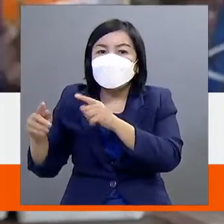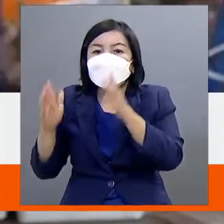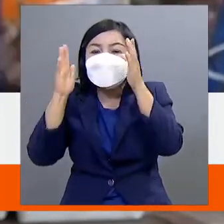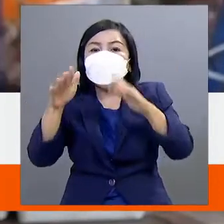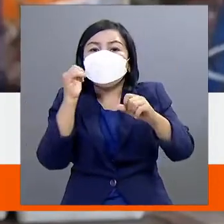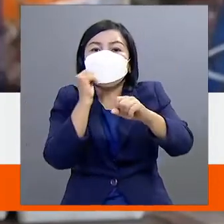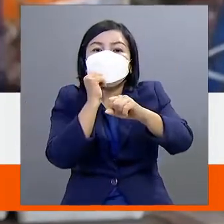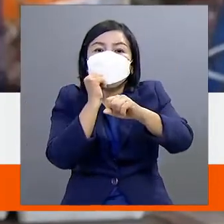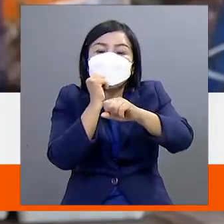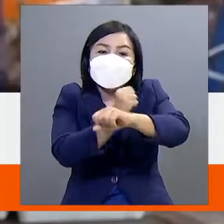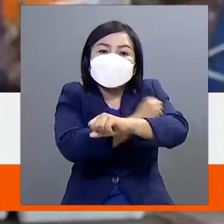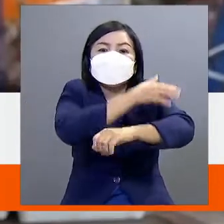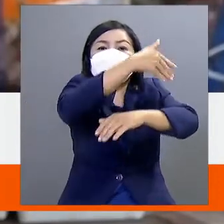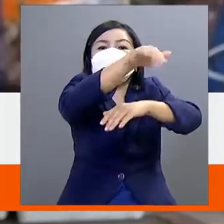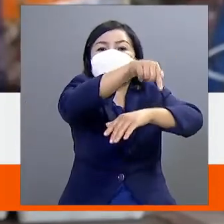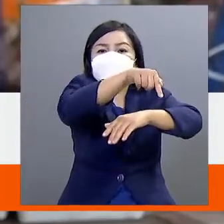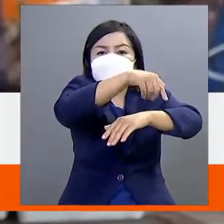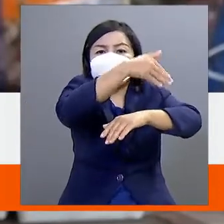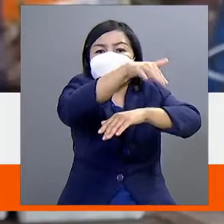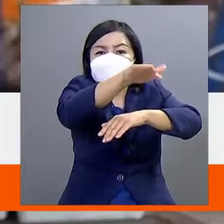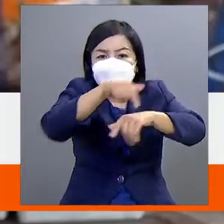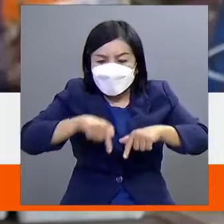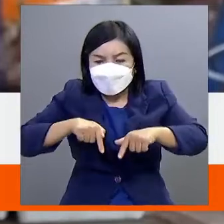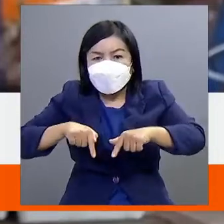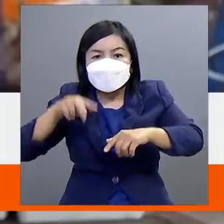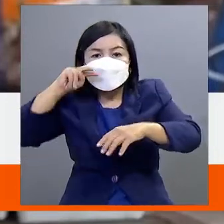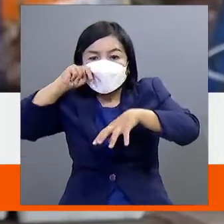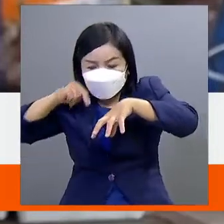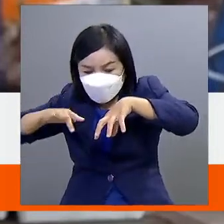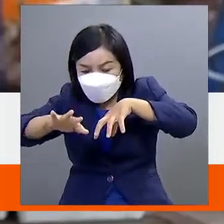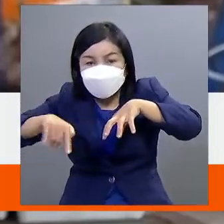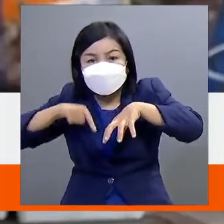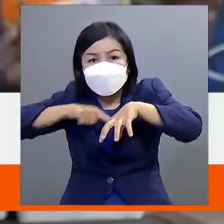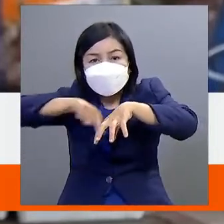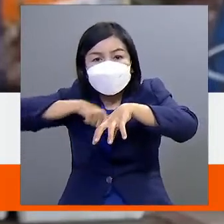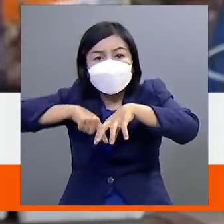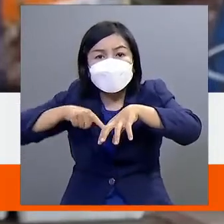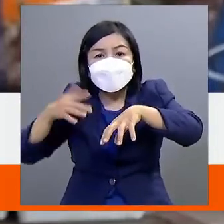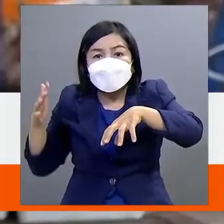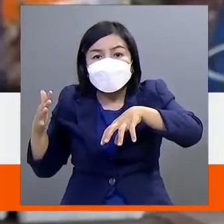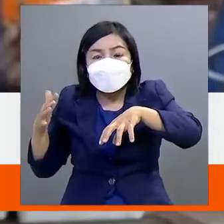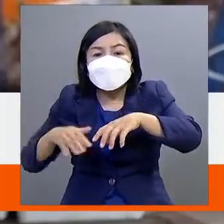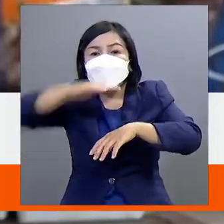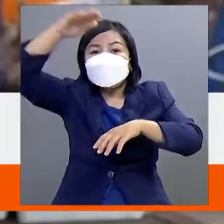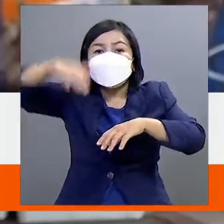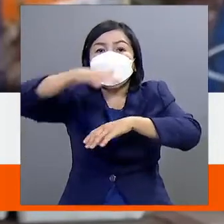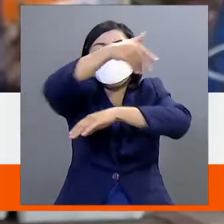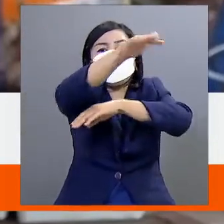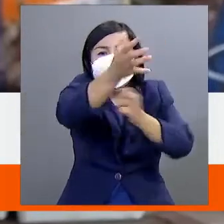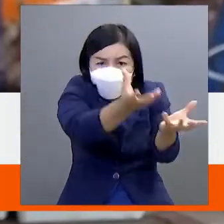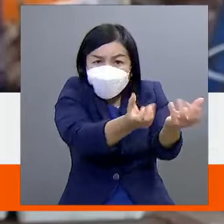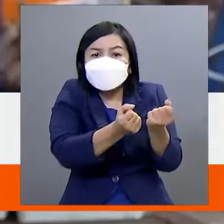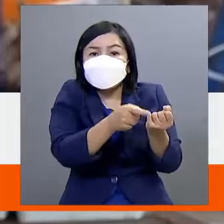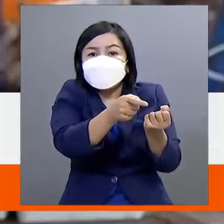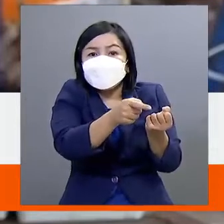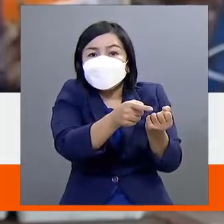นขวังแต่พวกพี่น้องที่ว่าเขามาทำรีสอร์ทแล้วก็เอาพวกพี่น้องเขามาวิ่งเพราะเขา